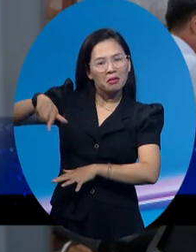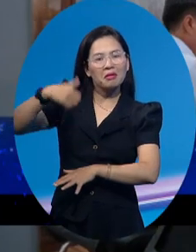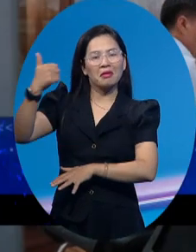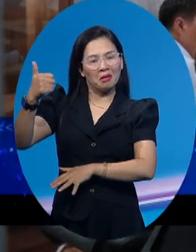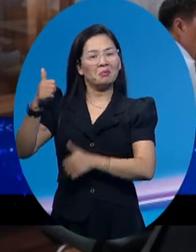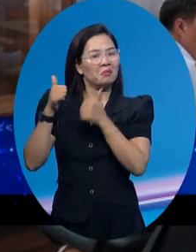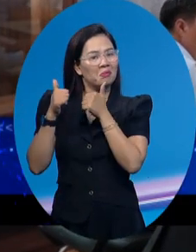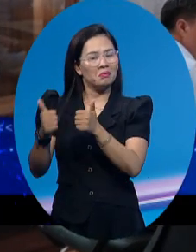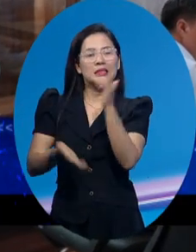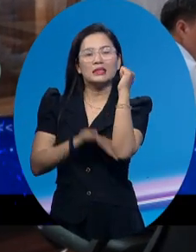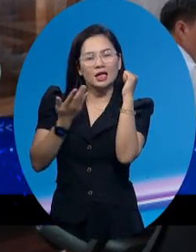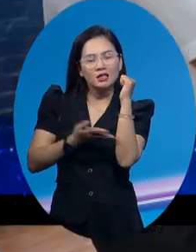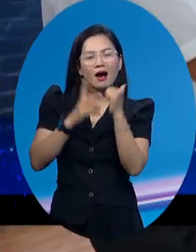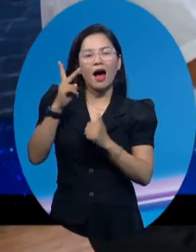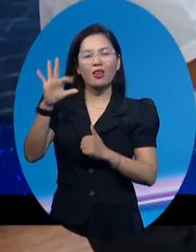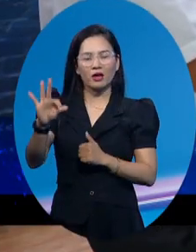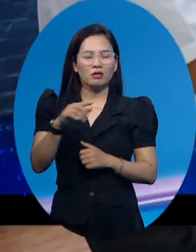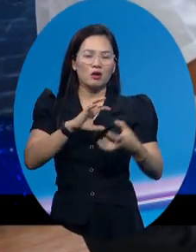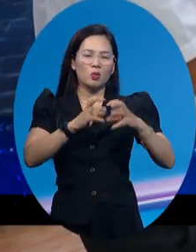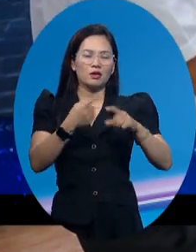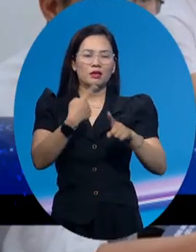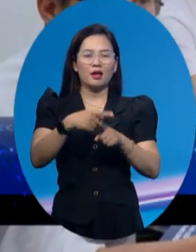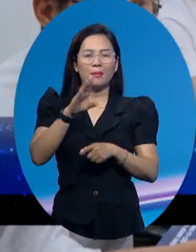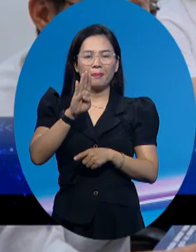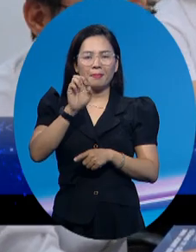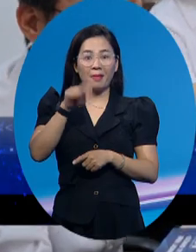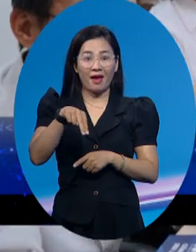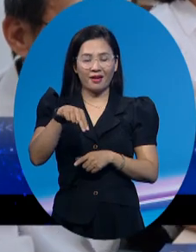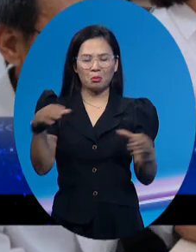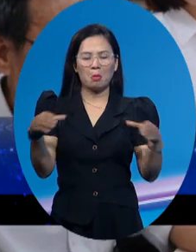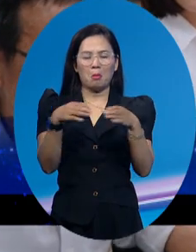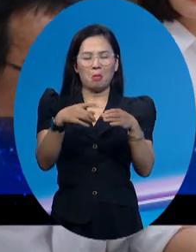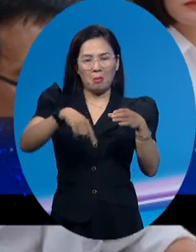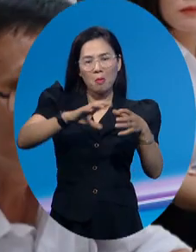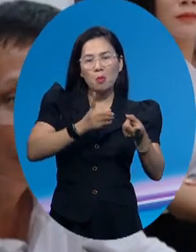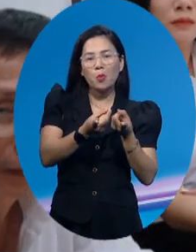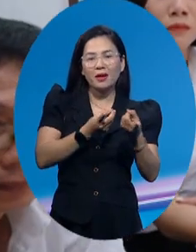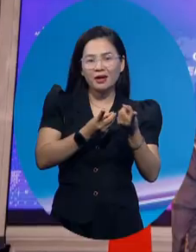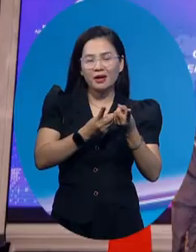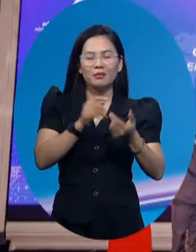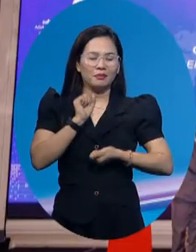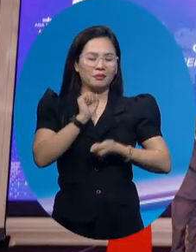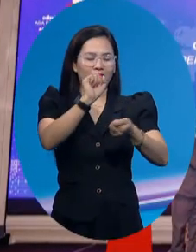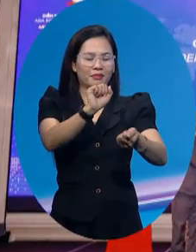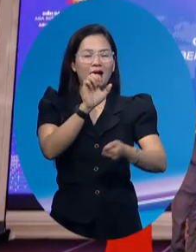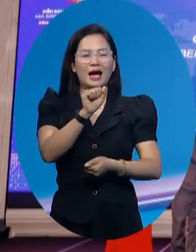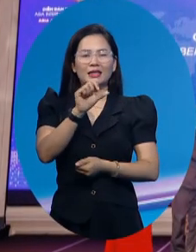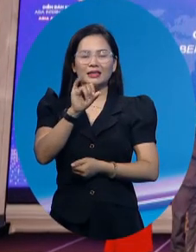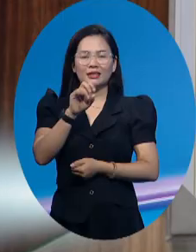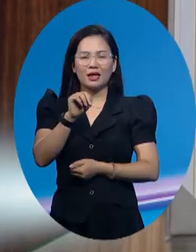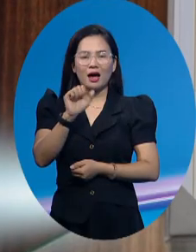đạt được trong lĩnh vực xây dựng hạ tầng công ty cổ phần Ben đã có mặt trong top các doanh nghiệp được vin danh Asia a